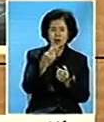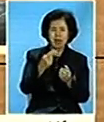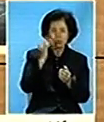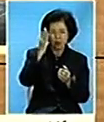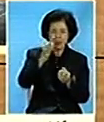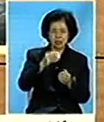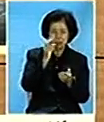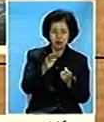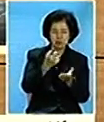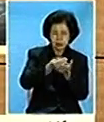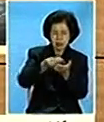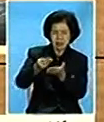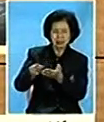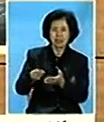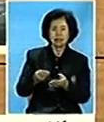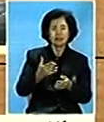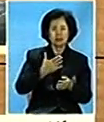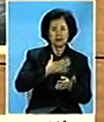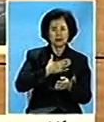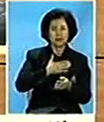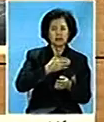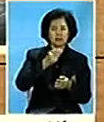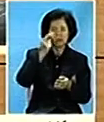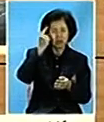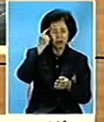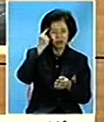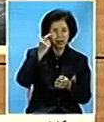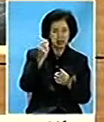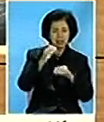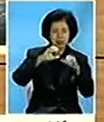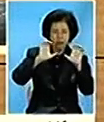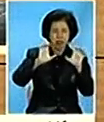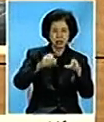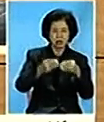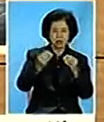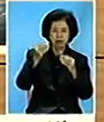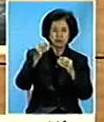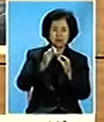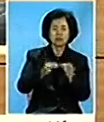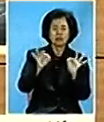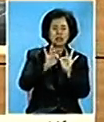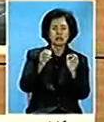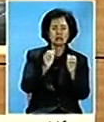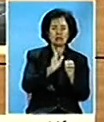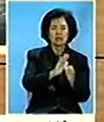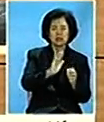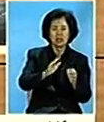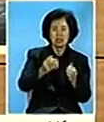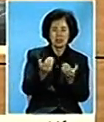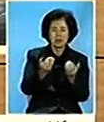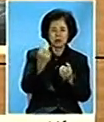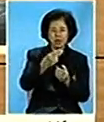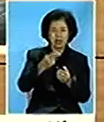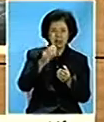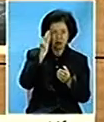ระหนี้ต่อไปและผมหวังไปอย่างยิ่งว่ารัฐบาลคงจะให้ความสำคัญต่อภาระหน้าที่ในการที่ลูกหลานเหลนของเราอีกหล